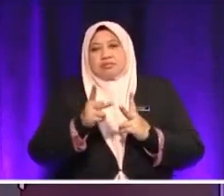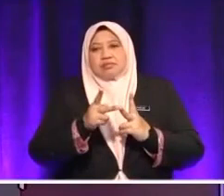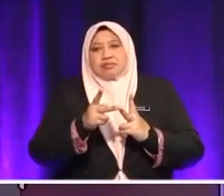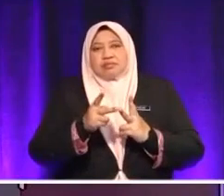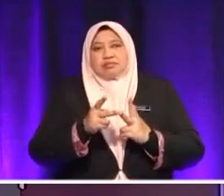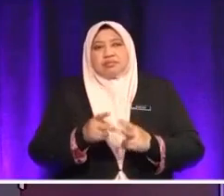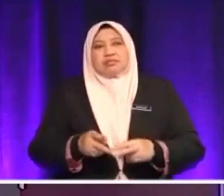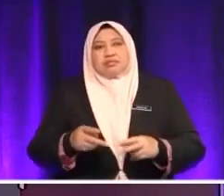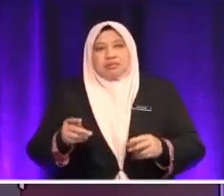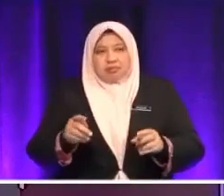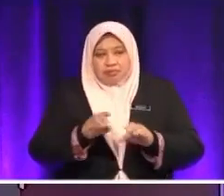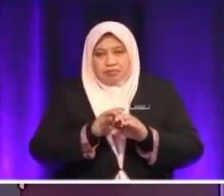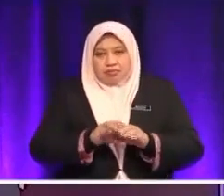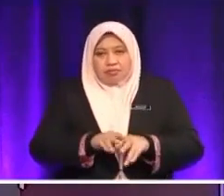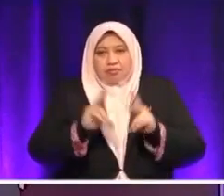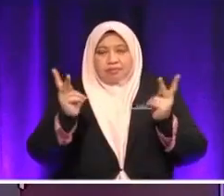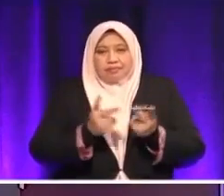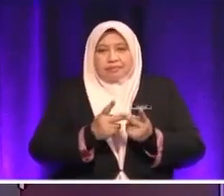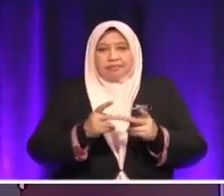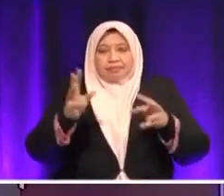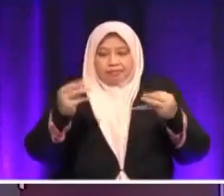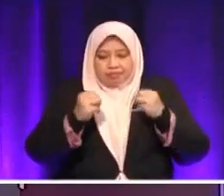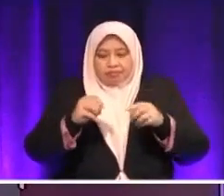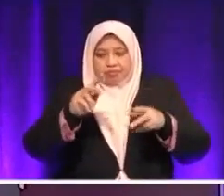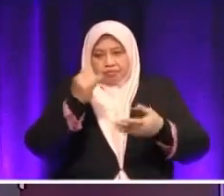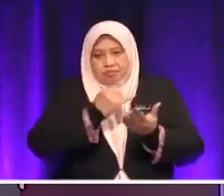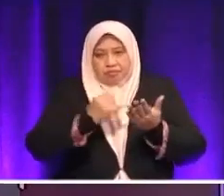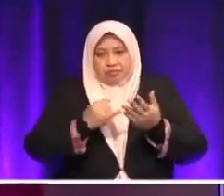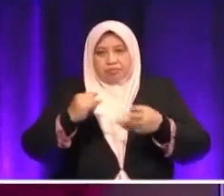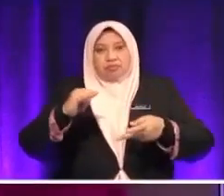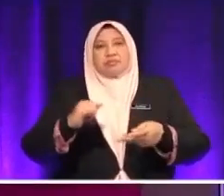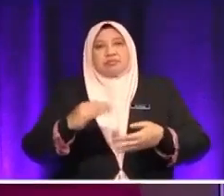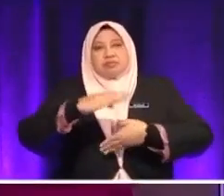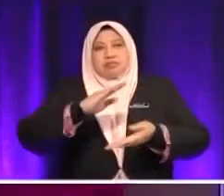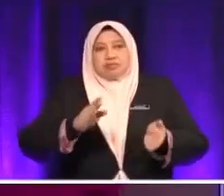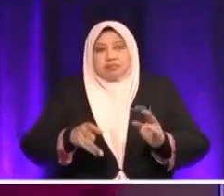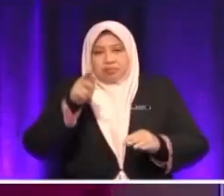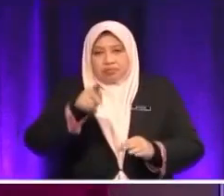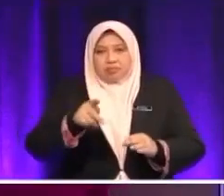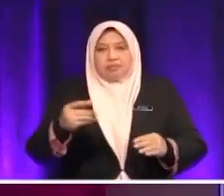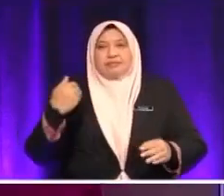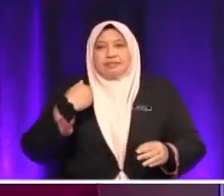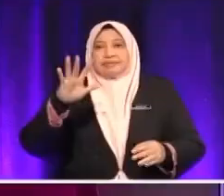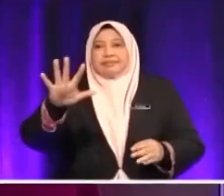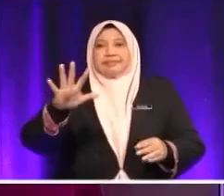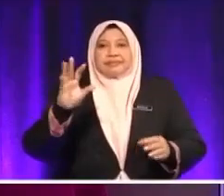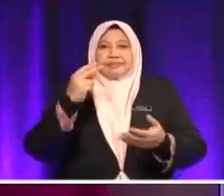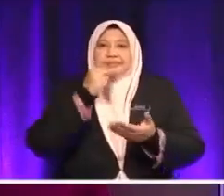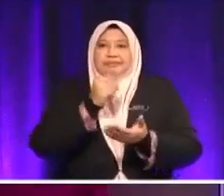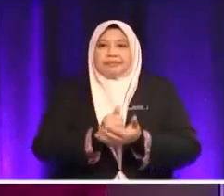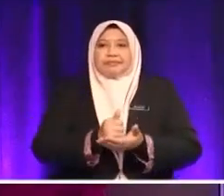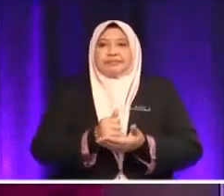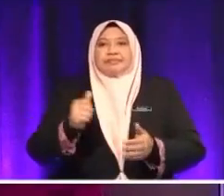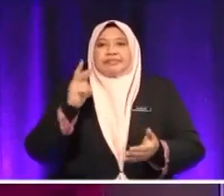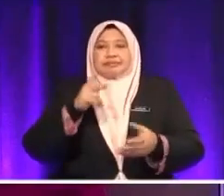kesimpulannya untuk melukis kotak Hani dan juga di rumah kita perlu ada 5 Nilai penting ini kalau